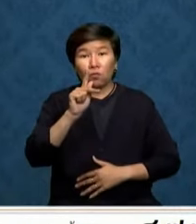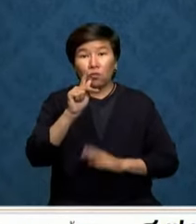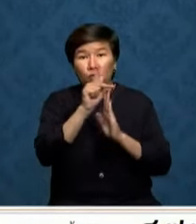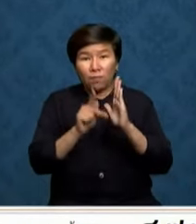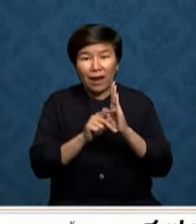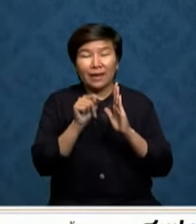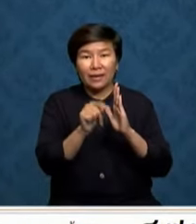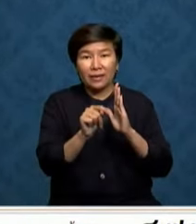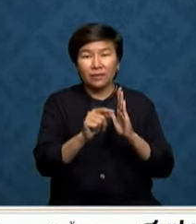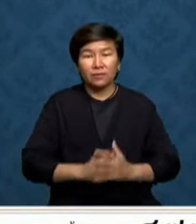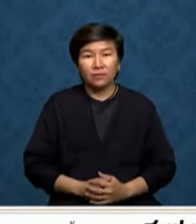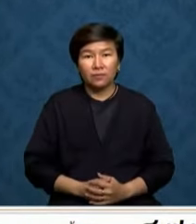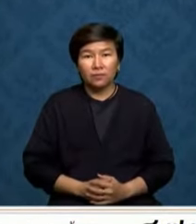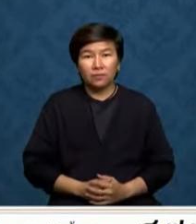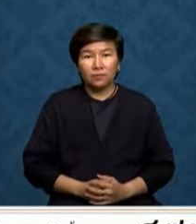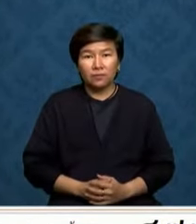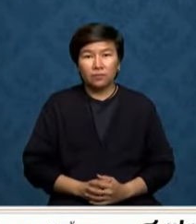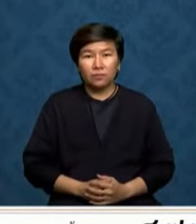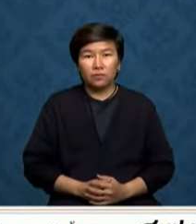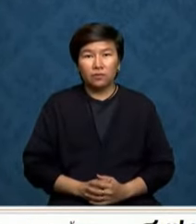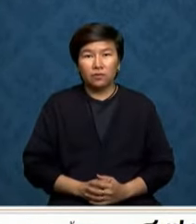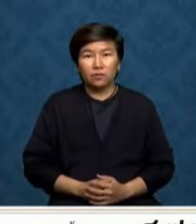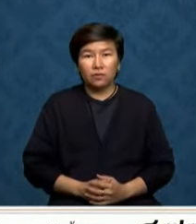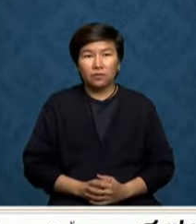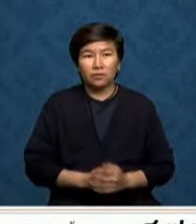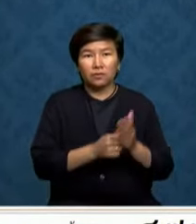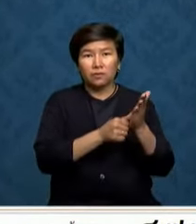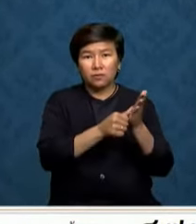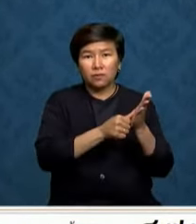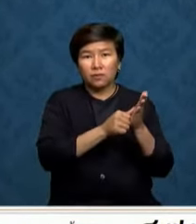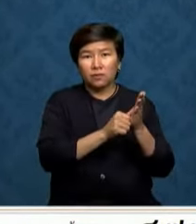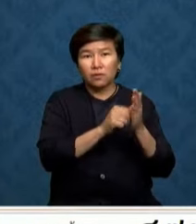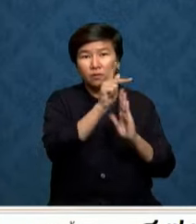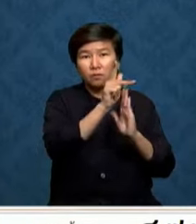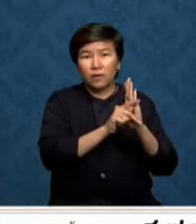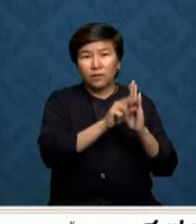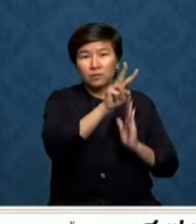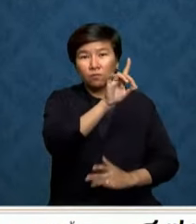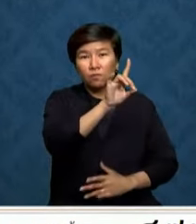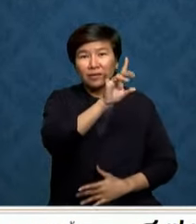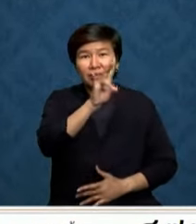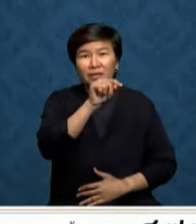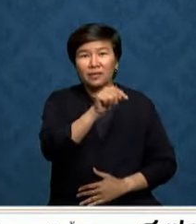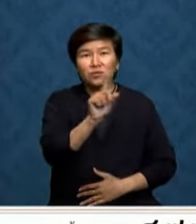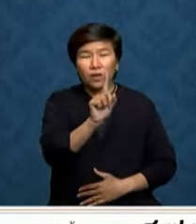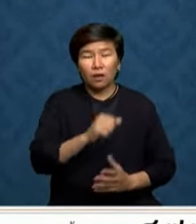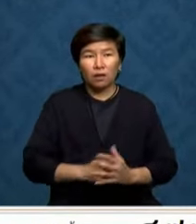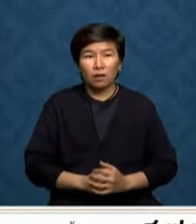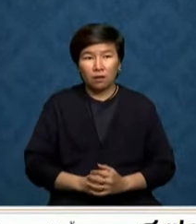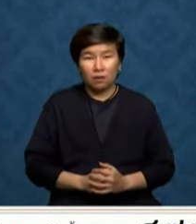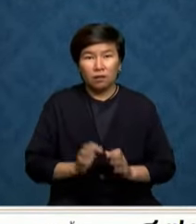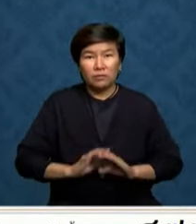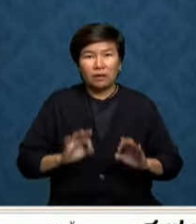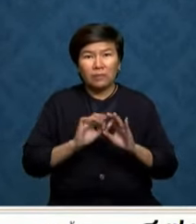แก้ไขกฎหมาย287ซึ่งเป็นการทำลายกำแพงที่จะป